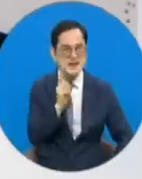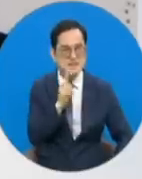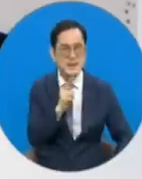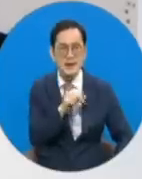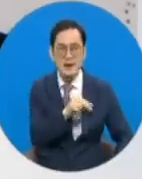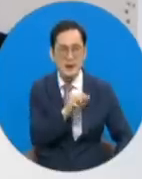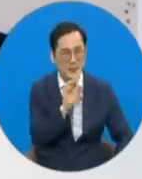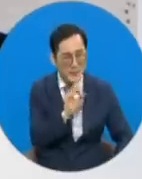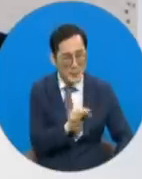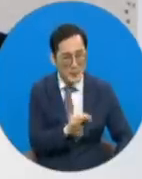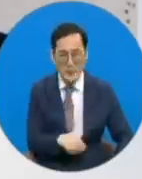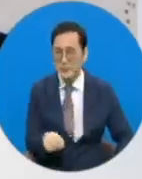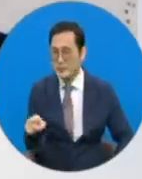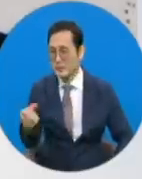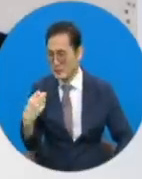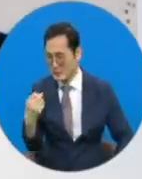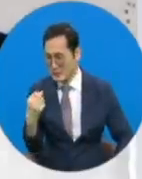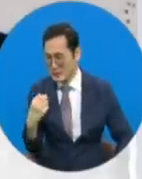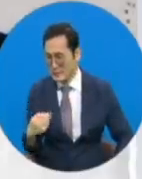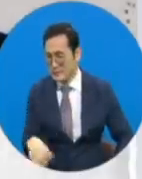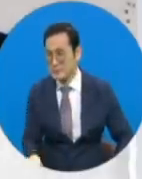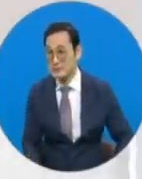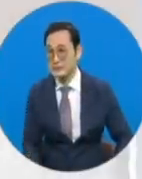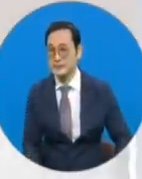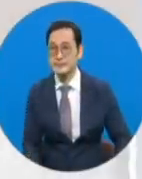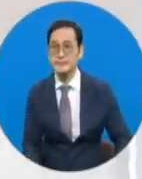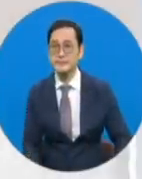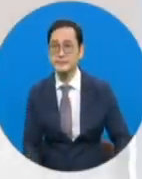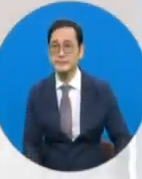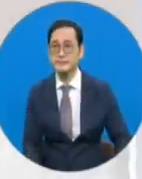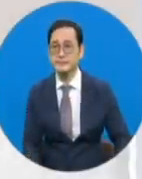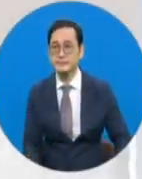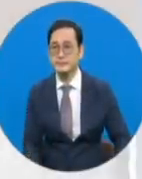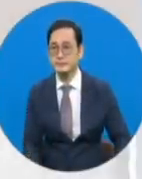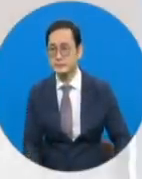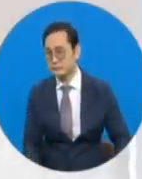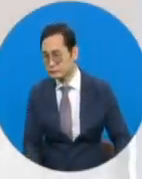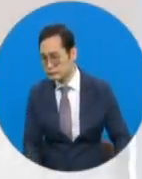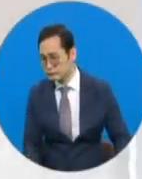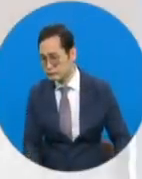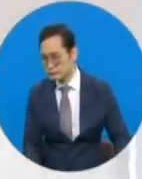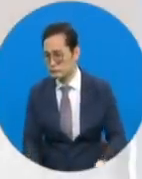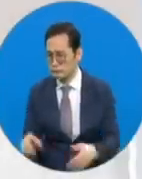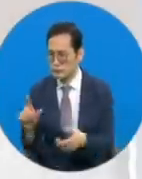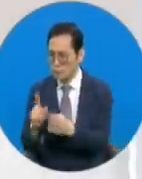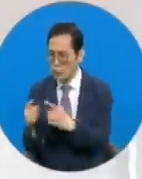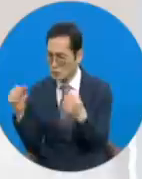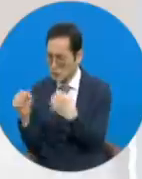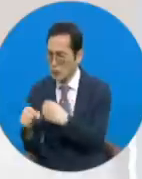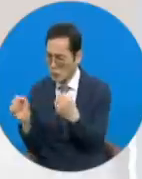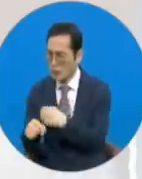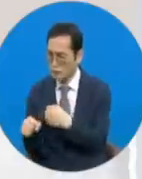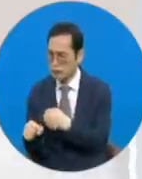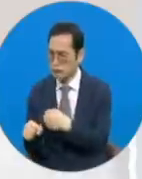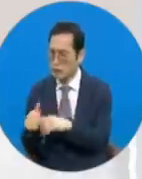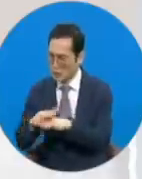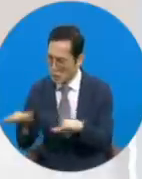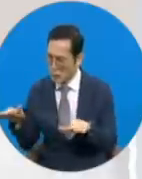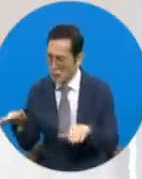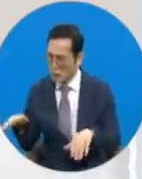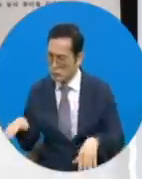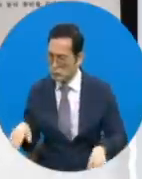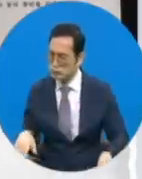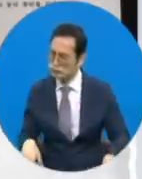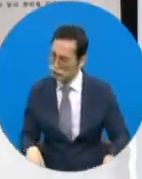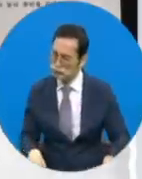들고요. 그것도 이동관 특보의 해명을 보면 그러나 그러면 정순신 사태 때와는 좀